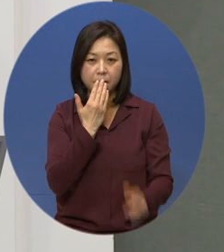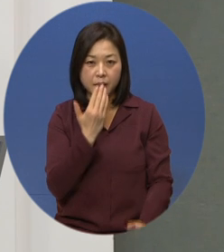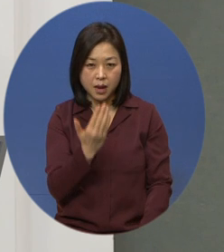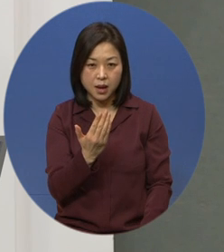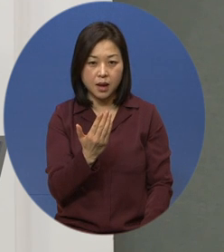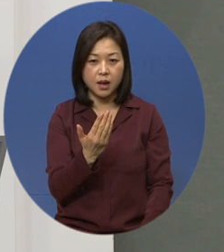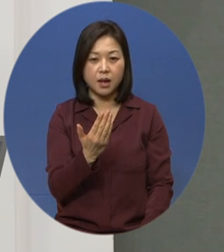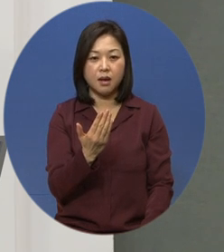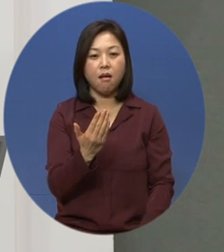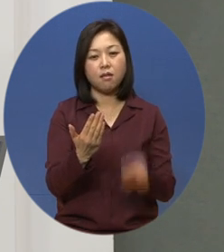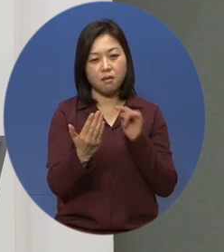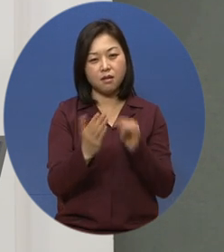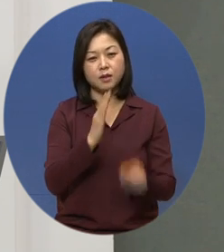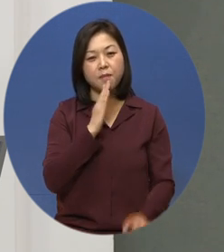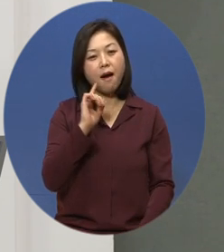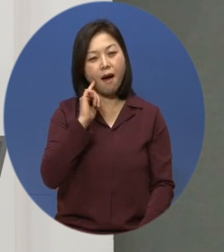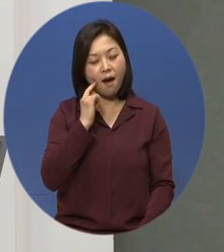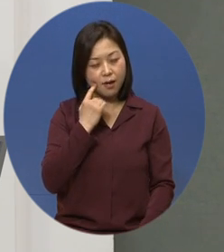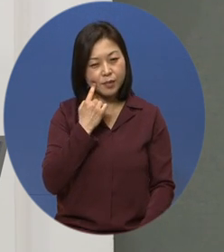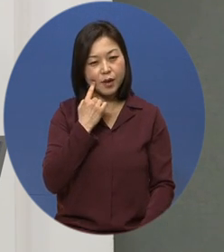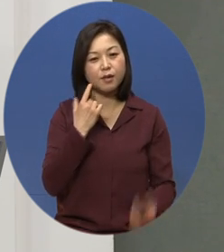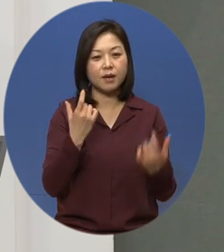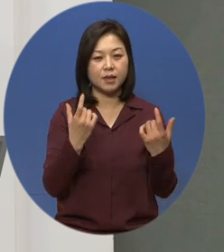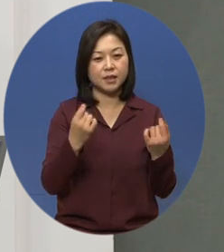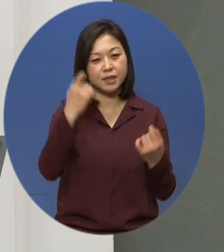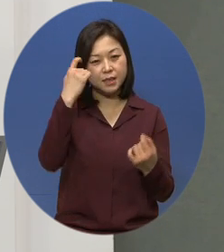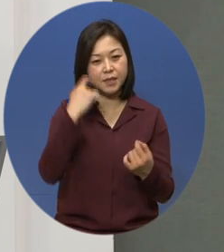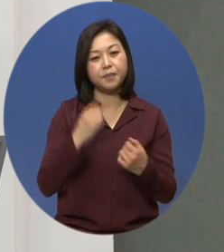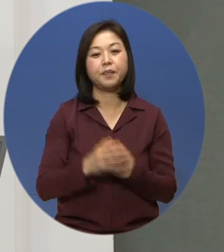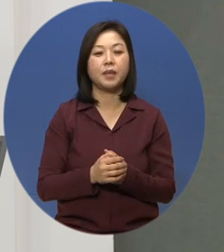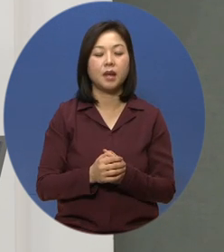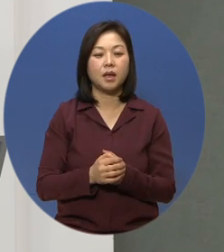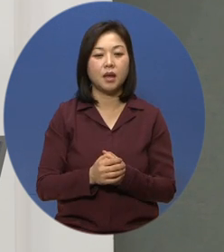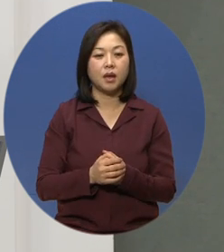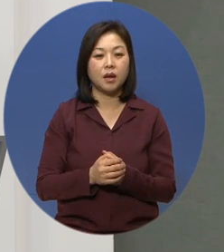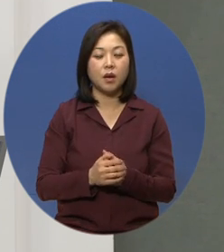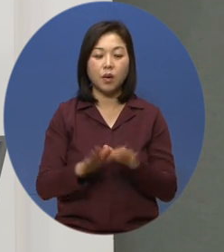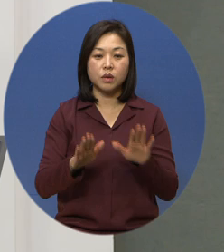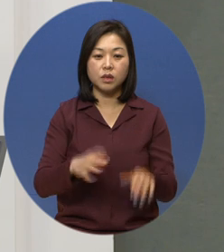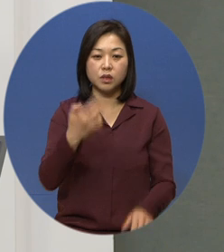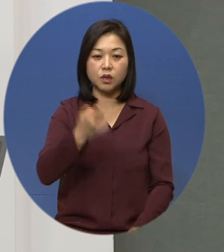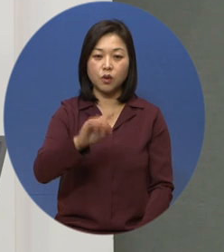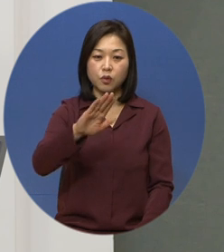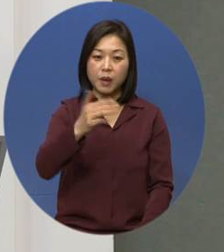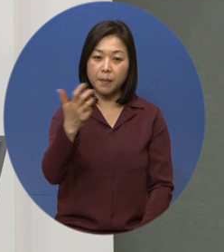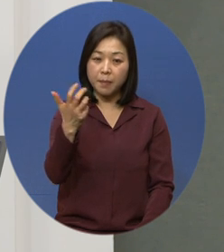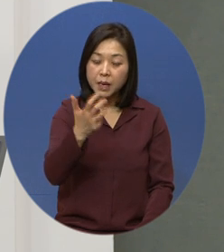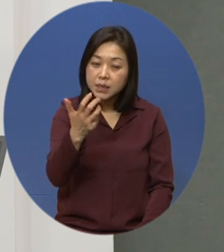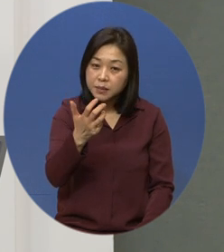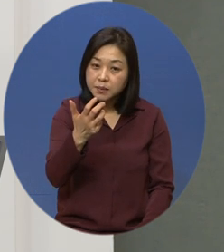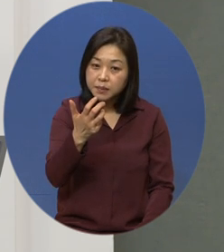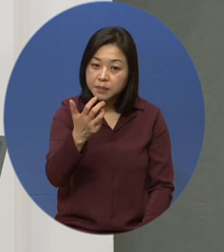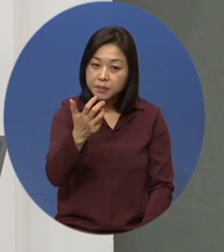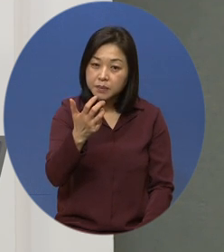있다 이 얼마나 아름다운 일입니까 오늘은 1982년